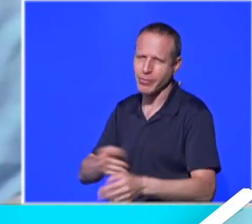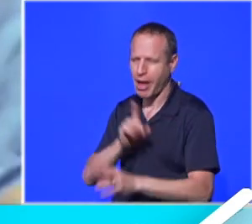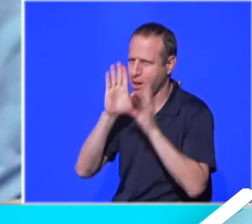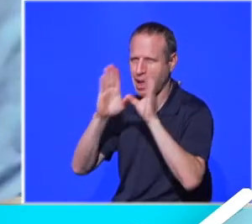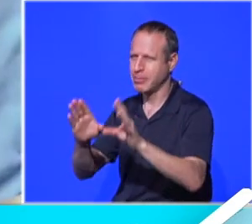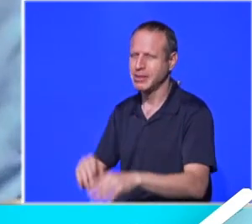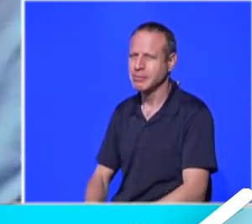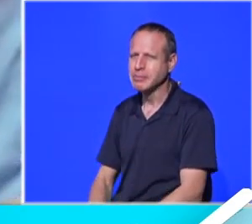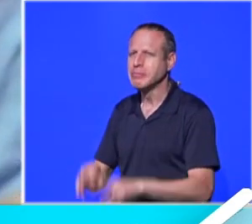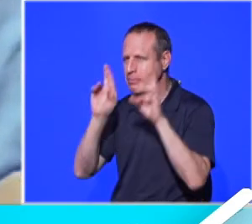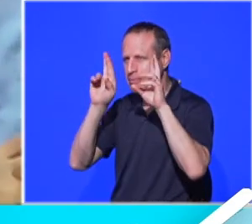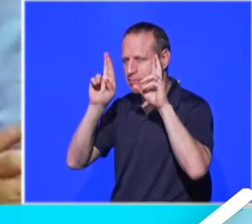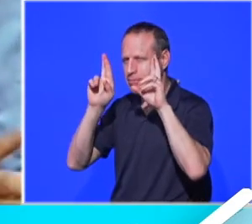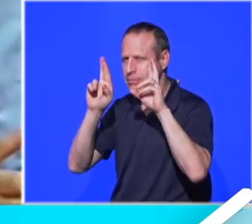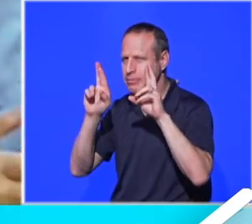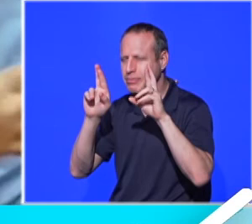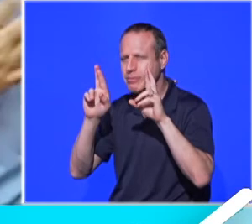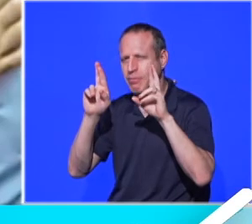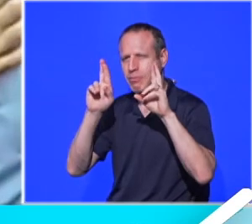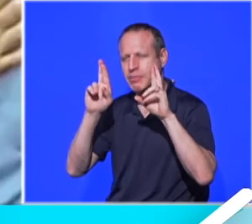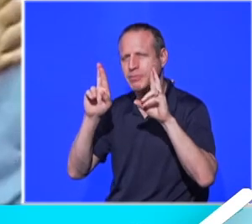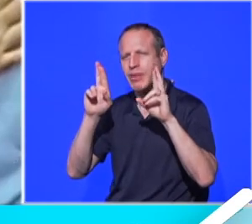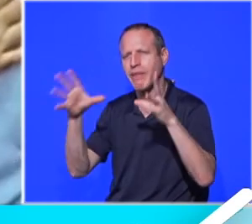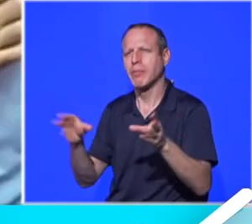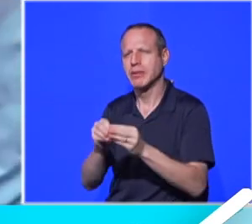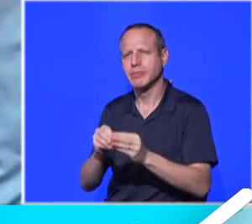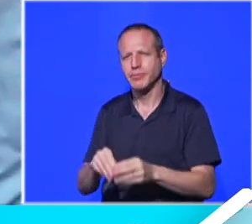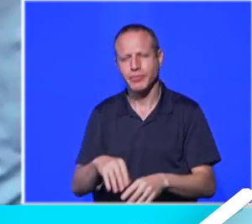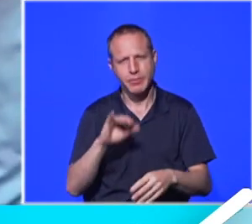תאמין. נקווה יחד, אני מאמין ביכולת